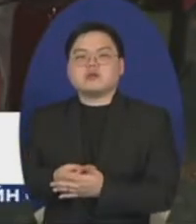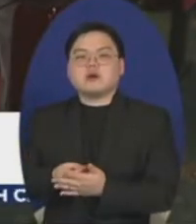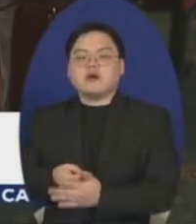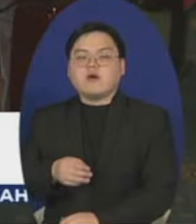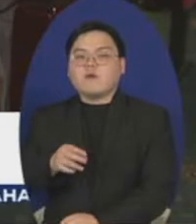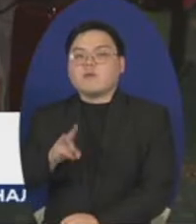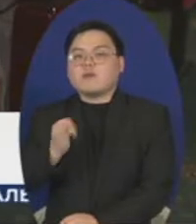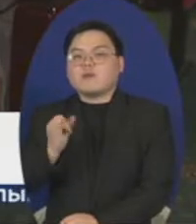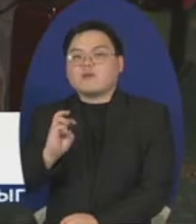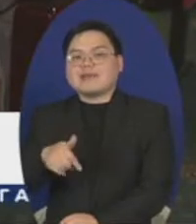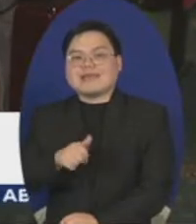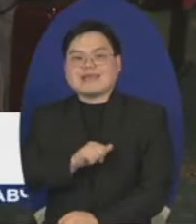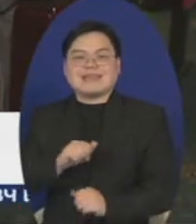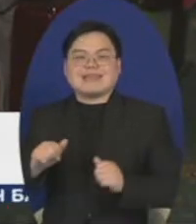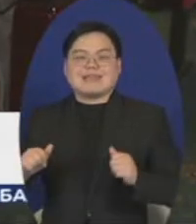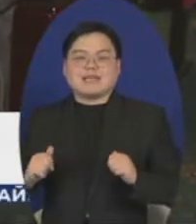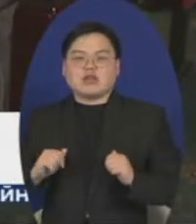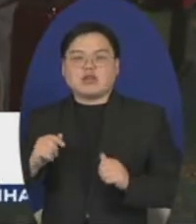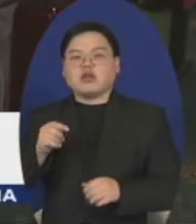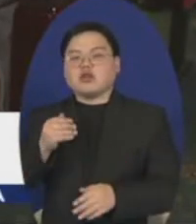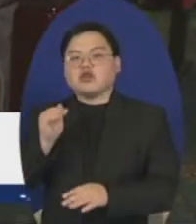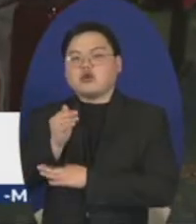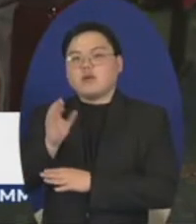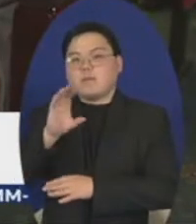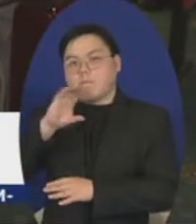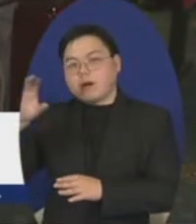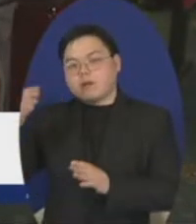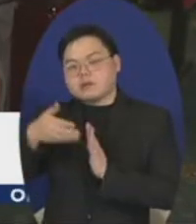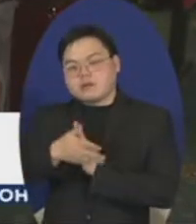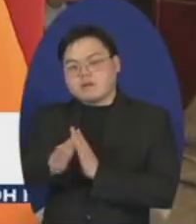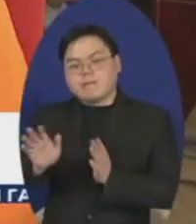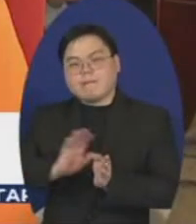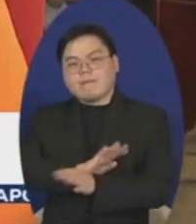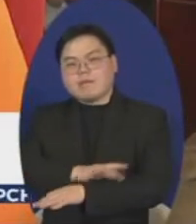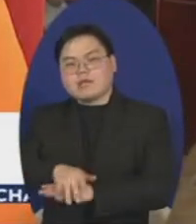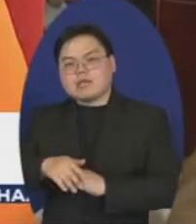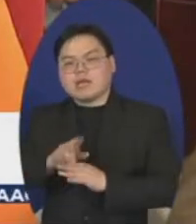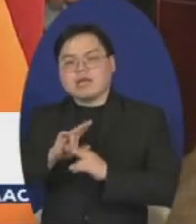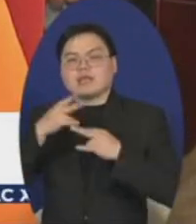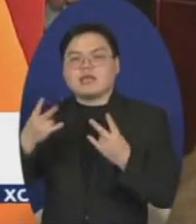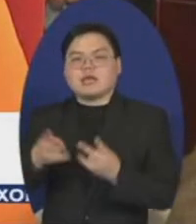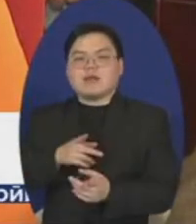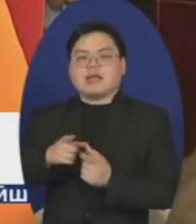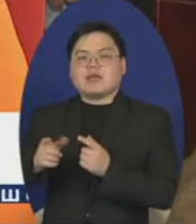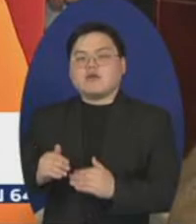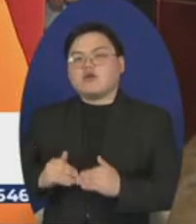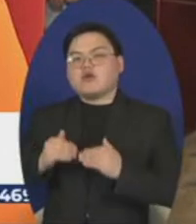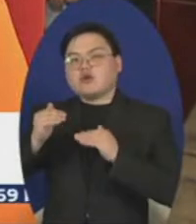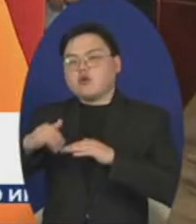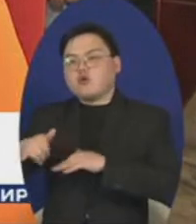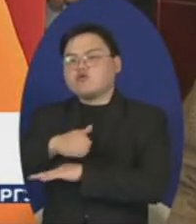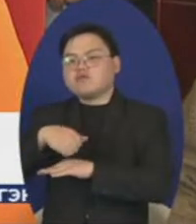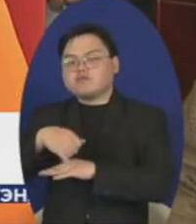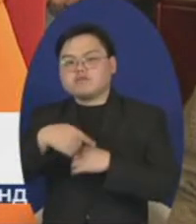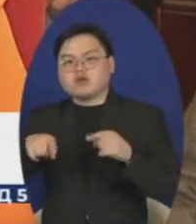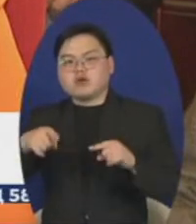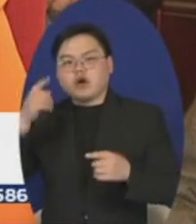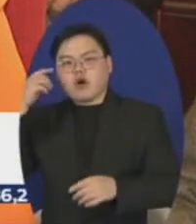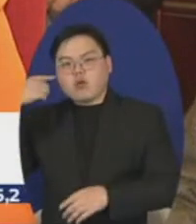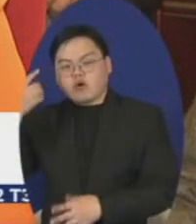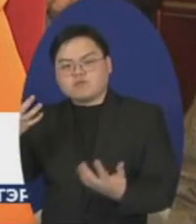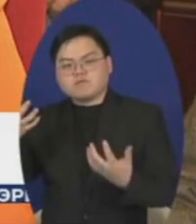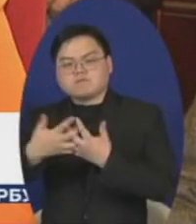ёсондоо нутгийн иргэд төлөөллийн байгууллагаараа дамжуулан бие даах нийгэм эдийн засгийн хөгжлөө улс орныхоо бодлого чиглэлд нийцүүлэн өөрсдөө